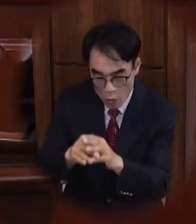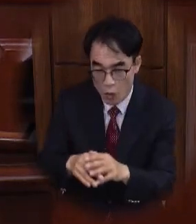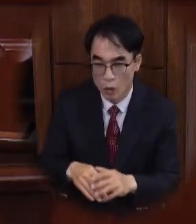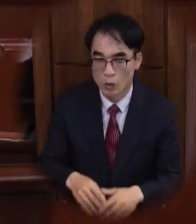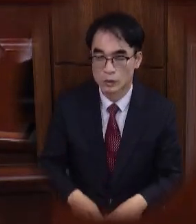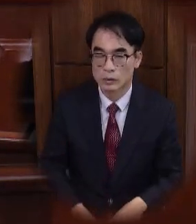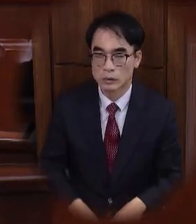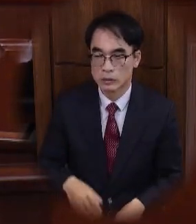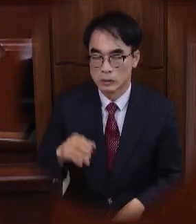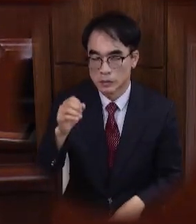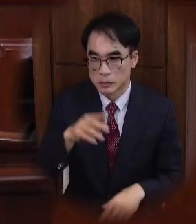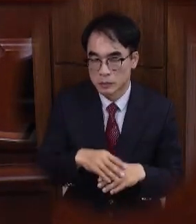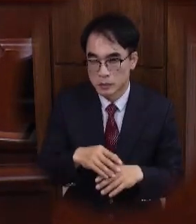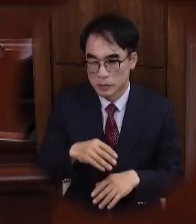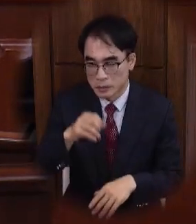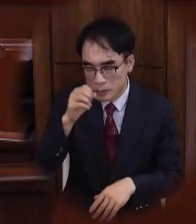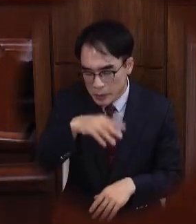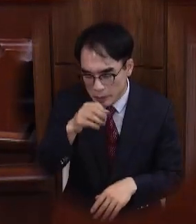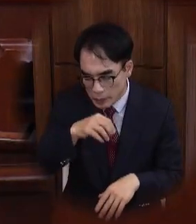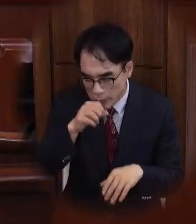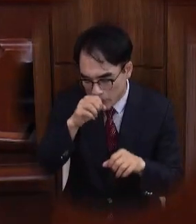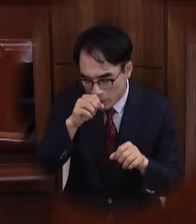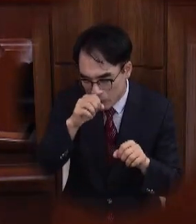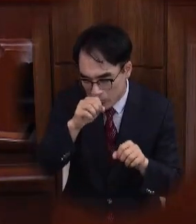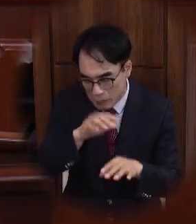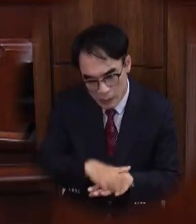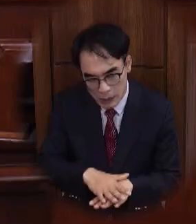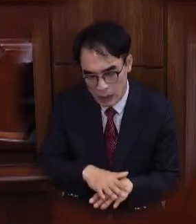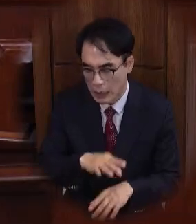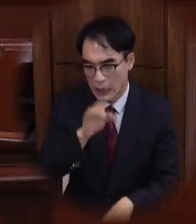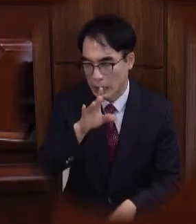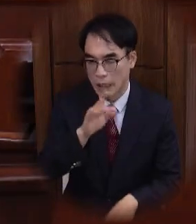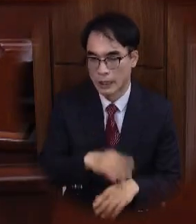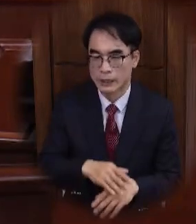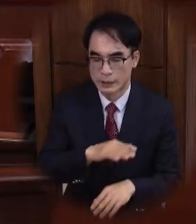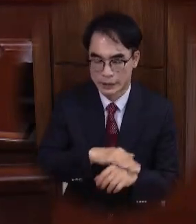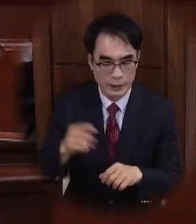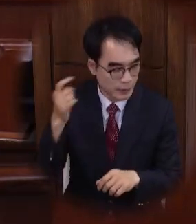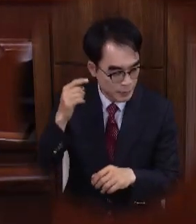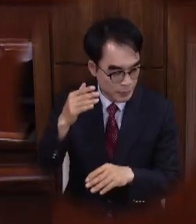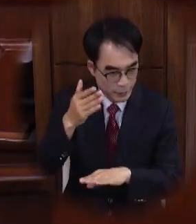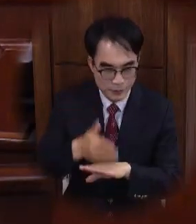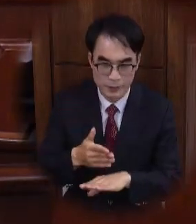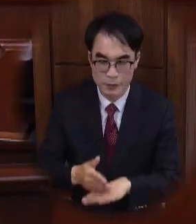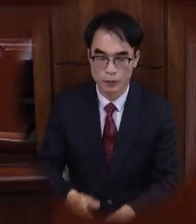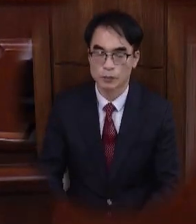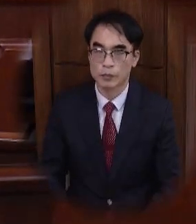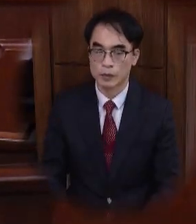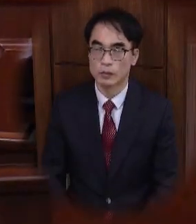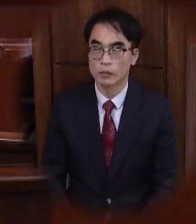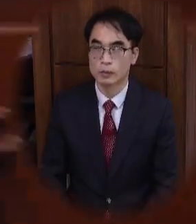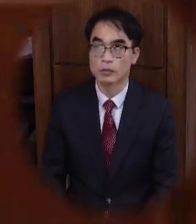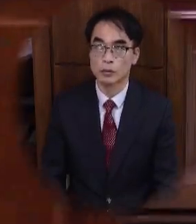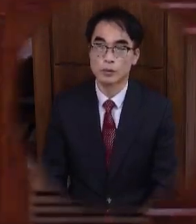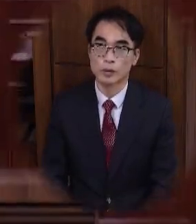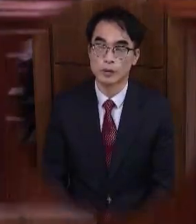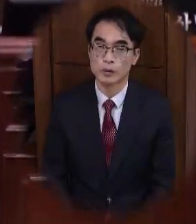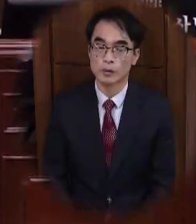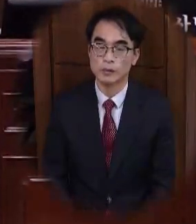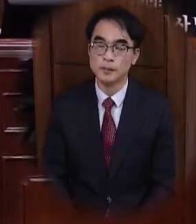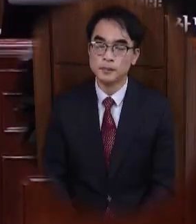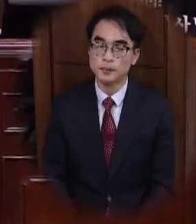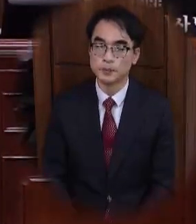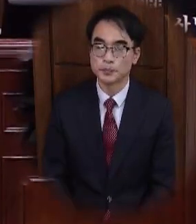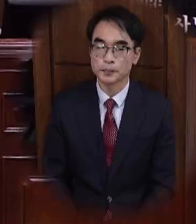갈 수 없음을 길 바랍니다 지금까 경청 주서 감사드립니다네 김영진 의원님 수고하셨습니다